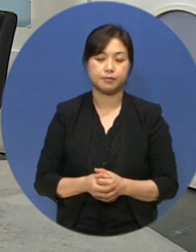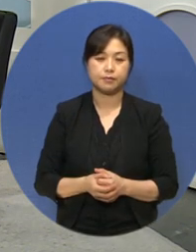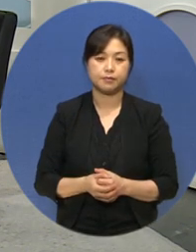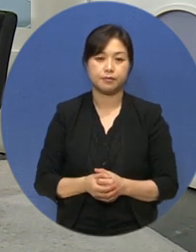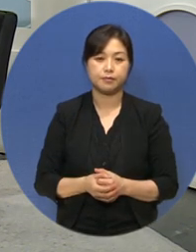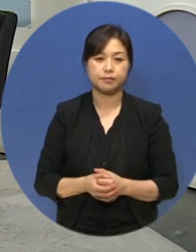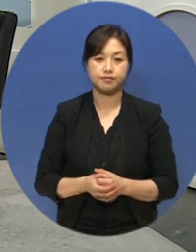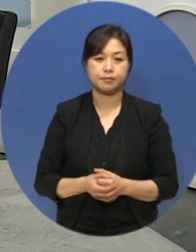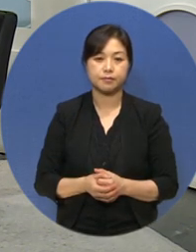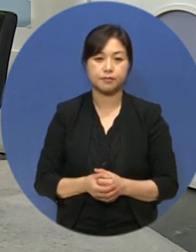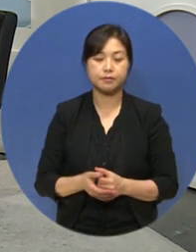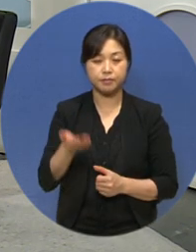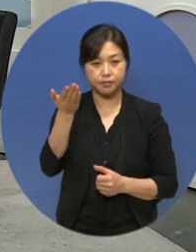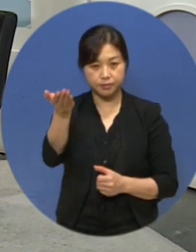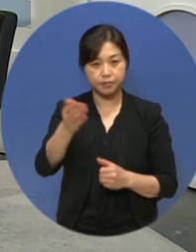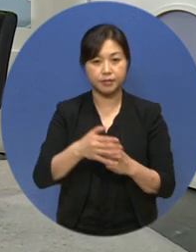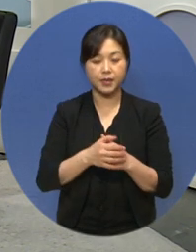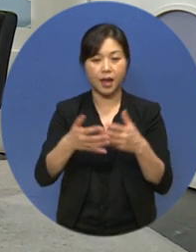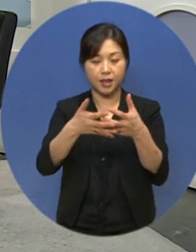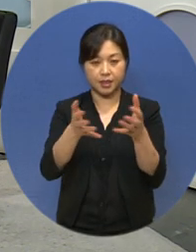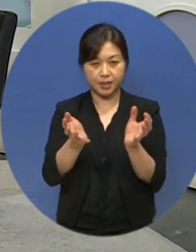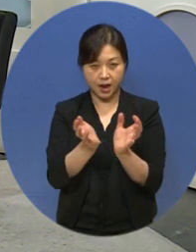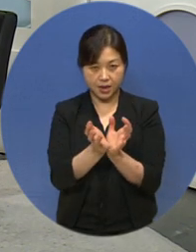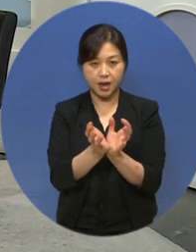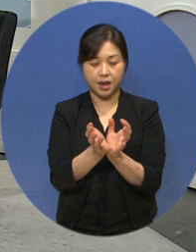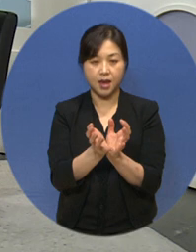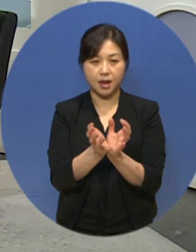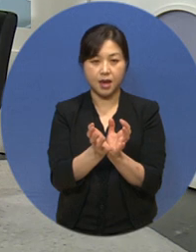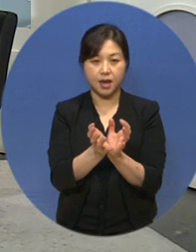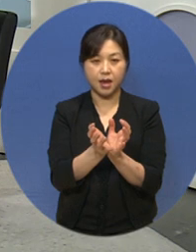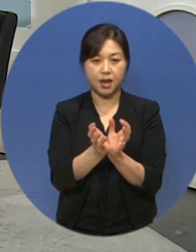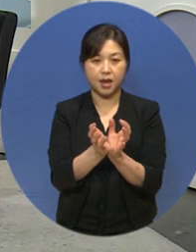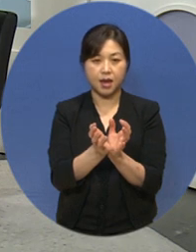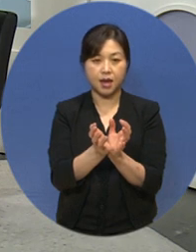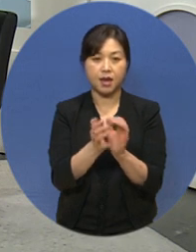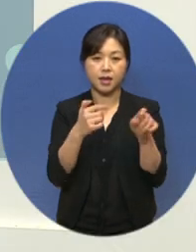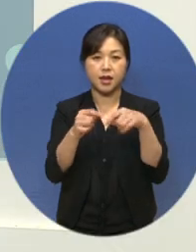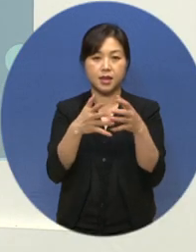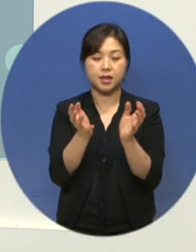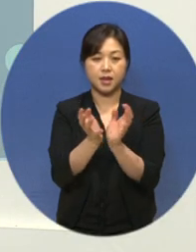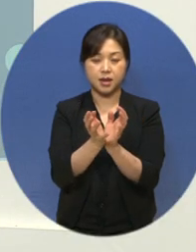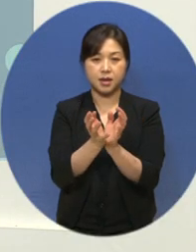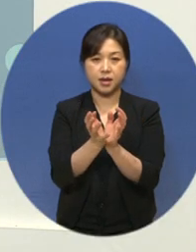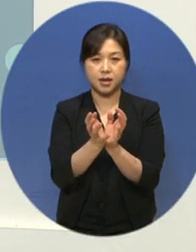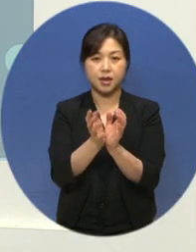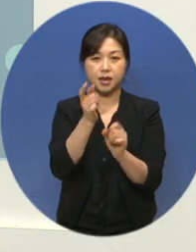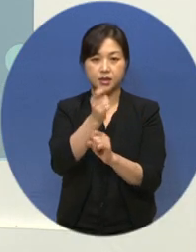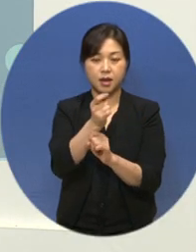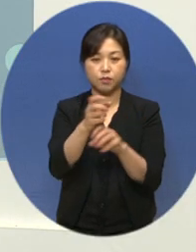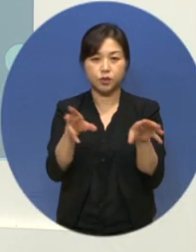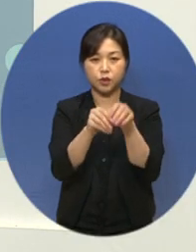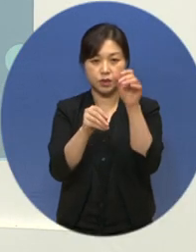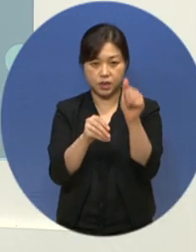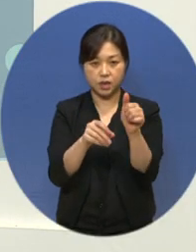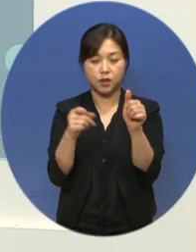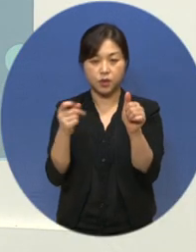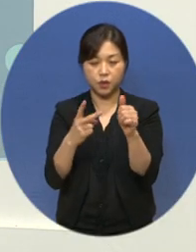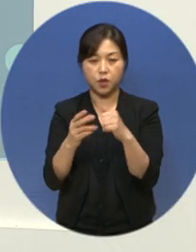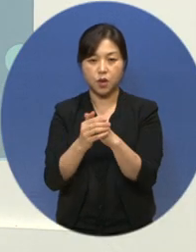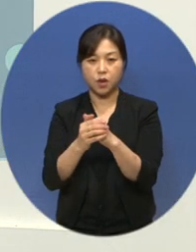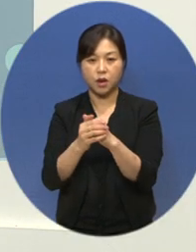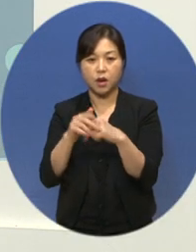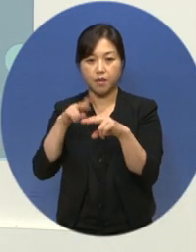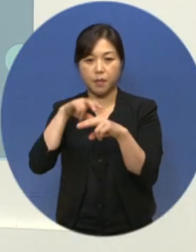그 당의 사무총장도 하시고 그 다음에 4선 의원 이기 때문에 도 그렇지만 은